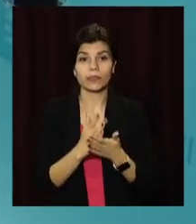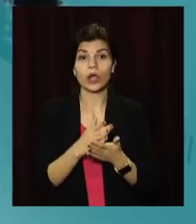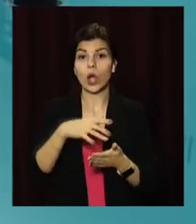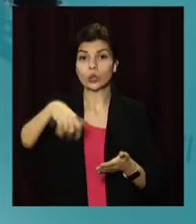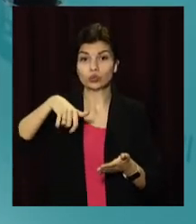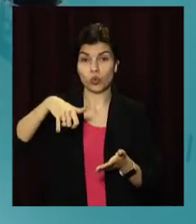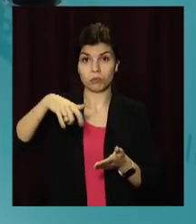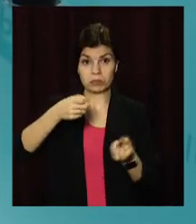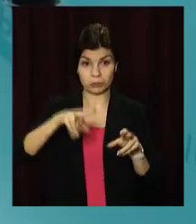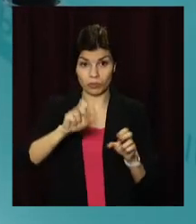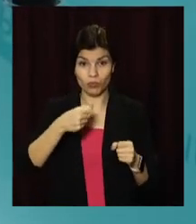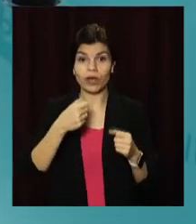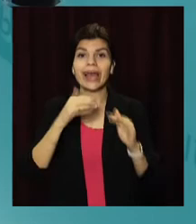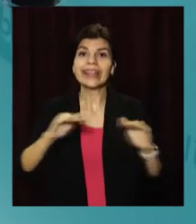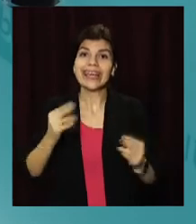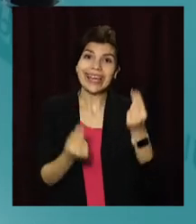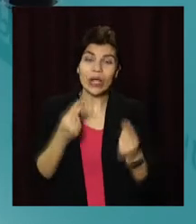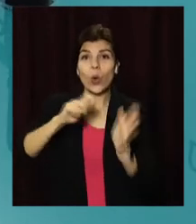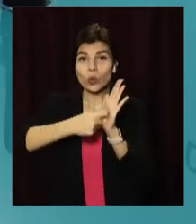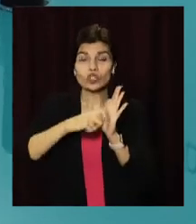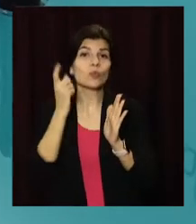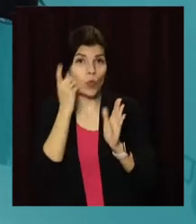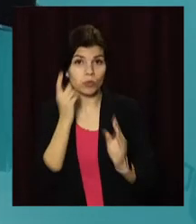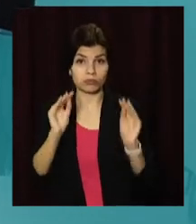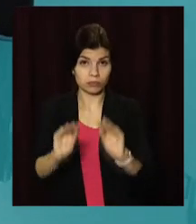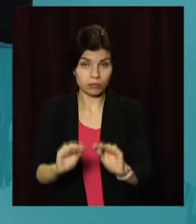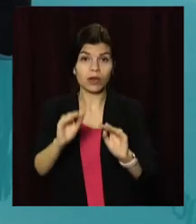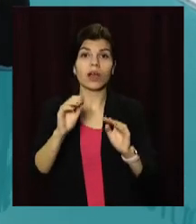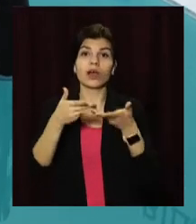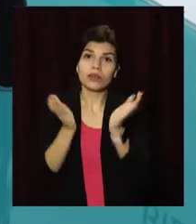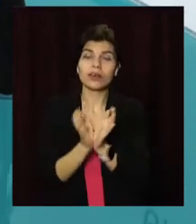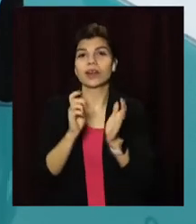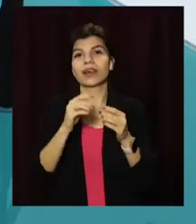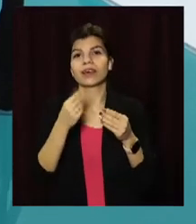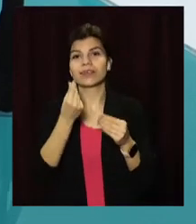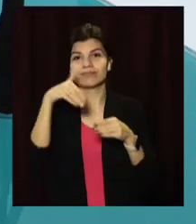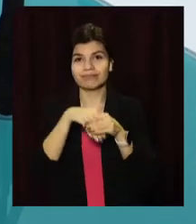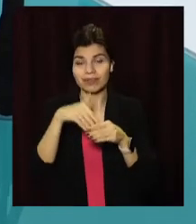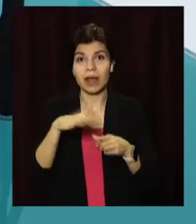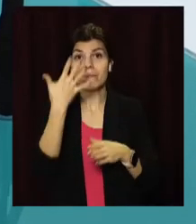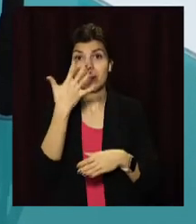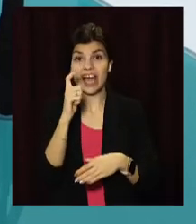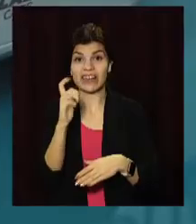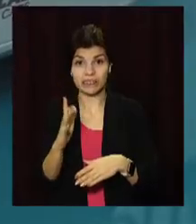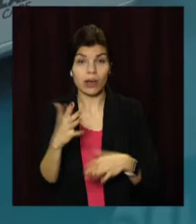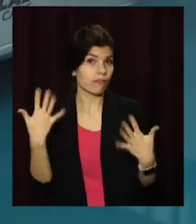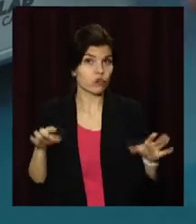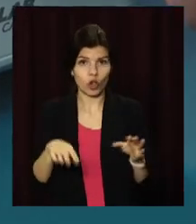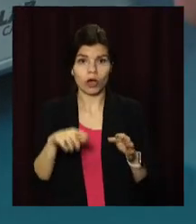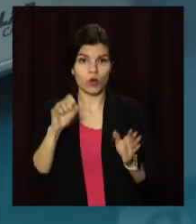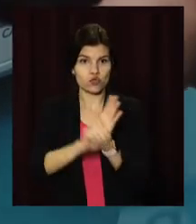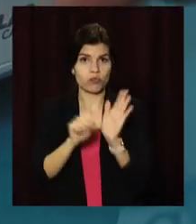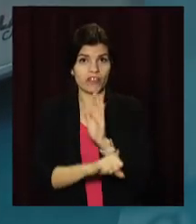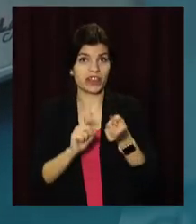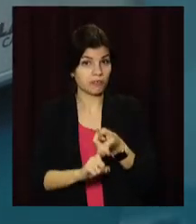ключі, телефон, посуд чи гаманець. 5 хвилин і речі стерильні. Є дезінфектори у вигляді палички. Вони можуть